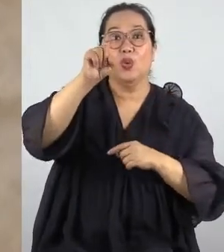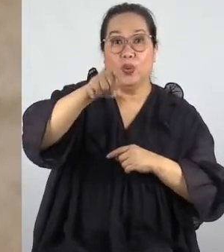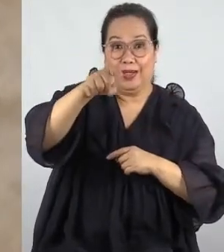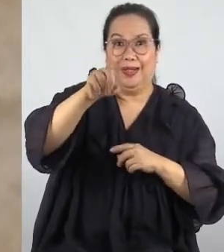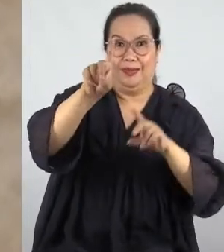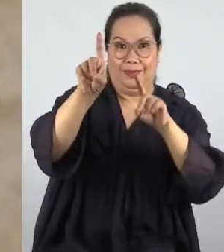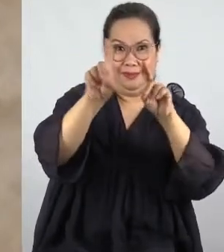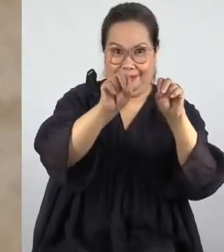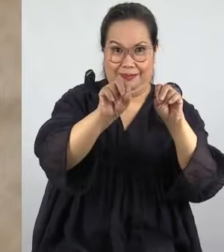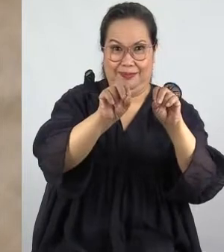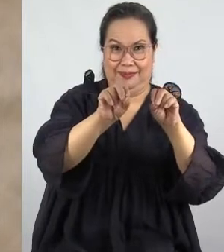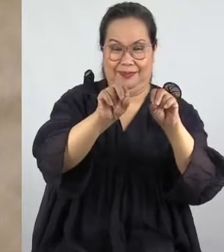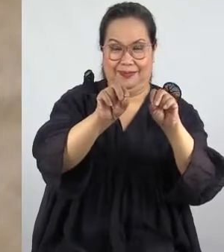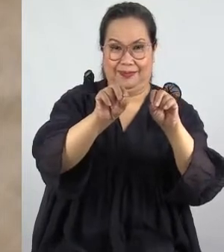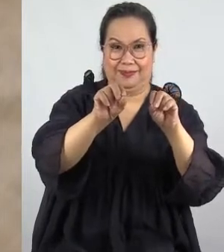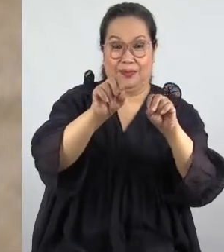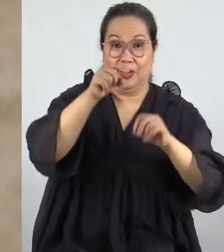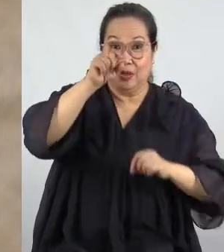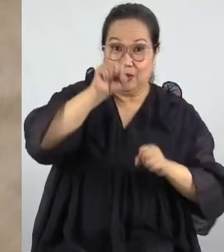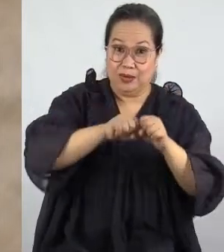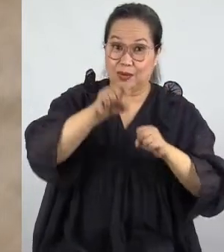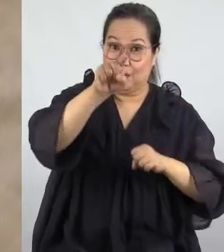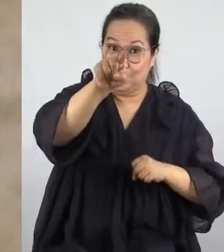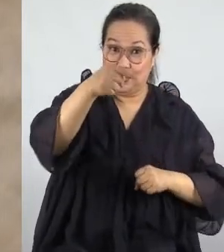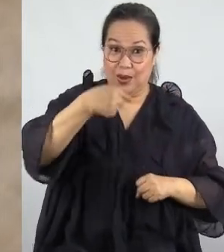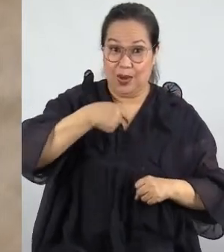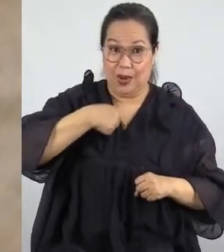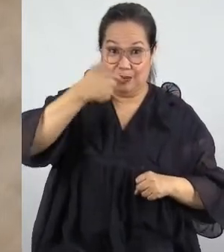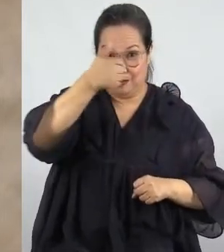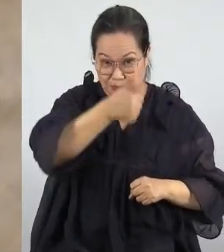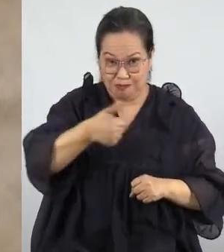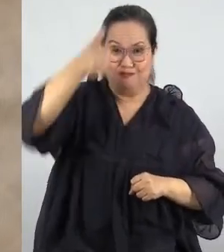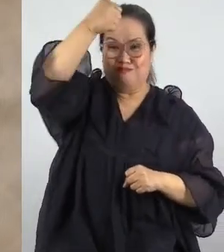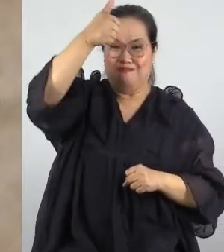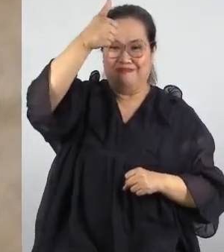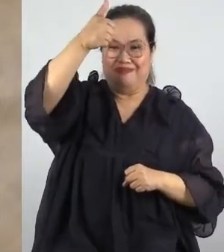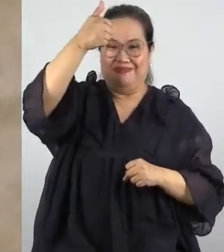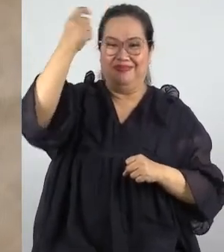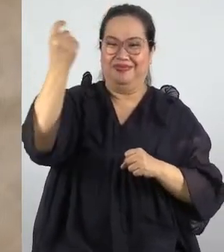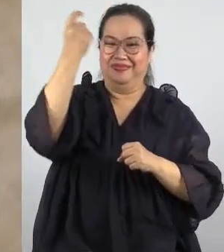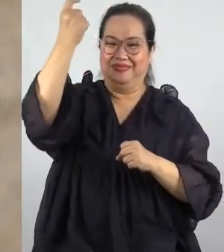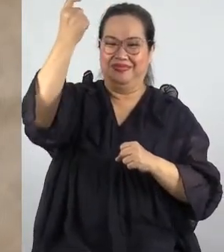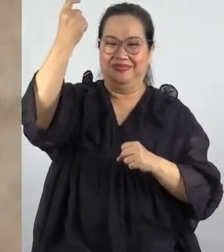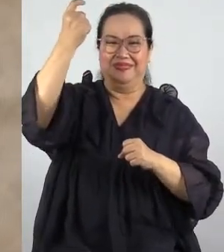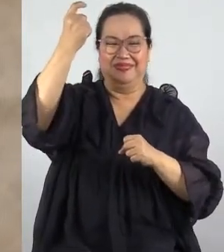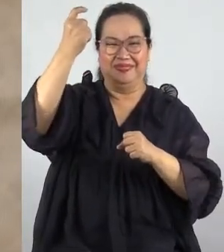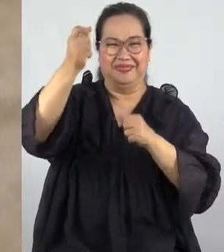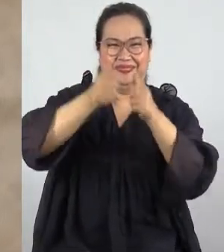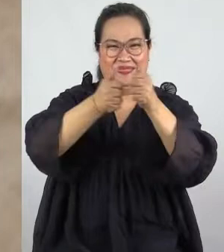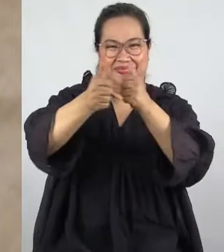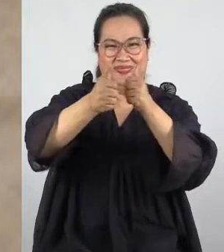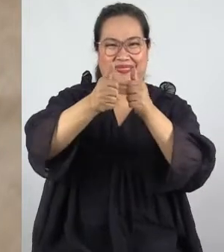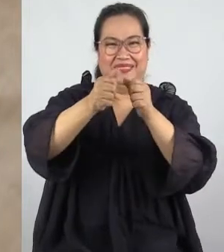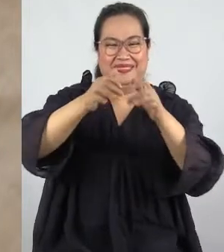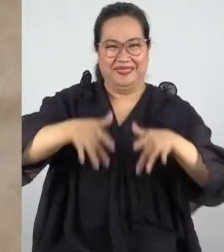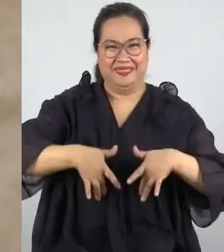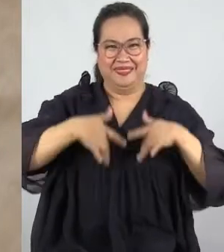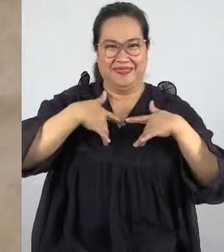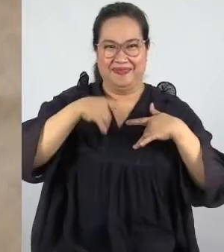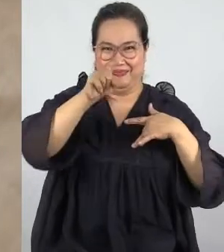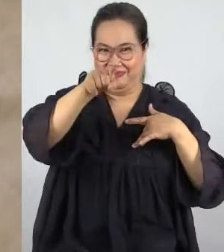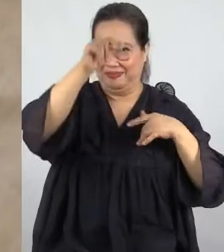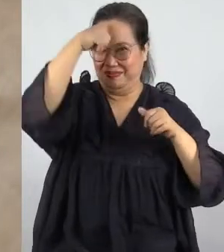natin gawin para tayo ay magwagi sa karera ng buhay. Una, tandaan natin